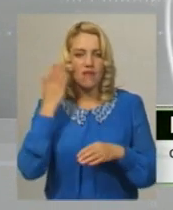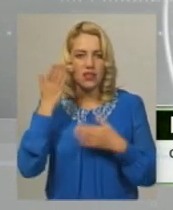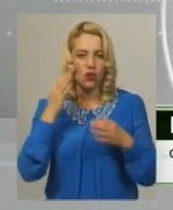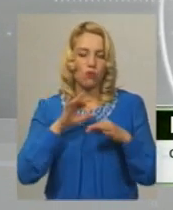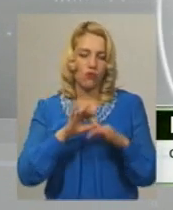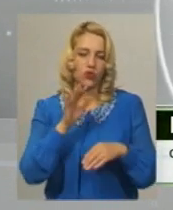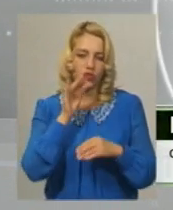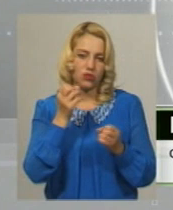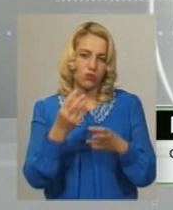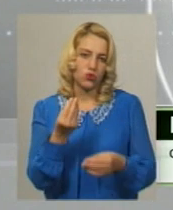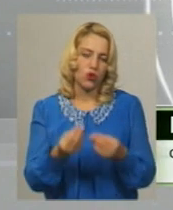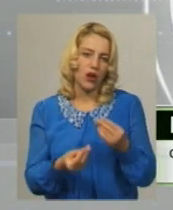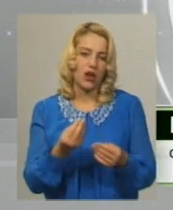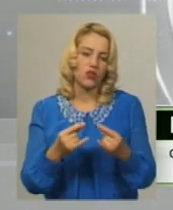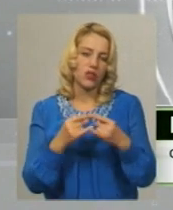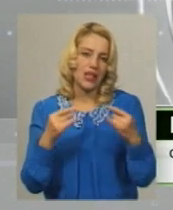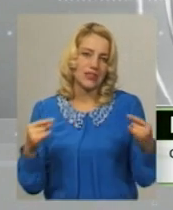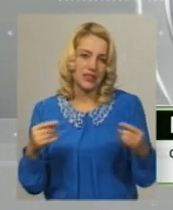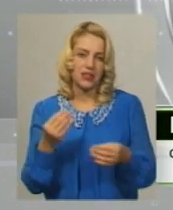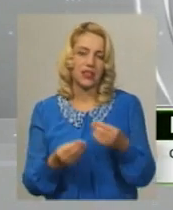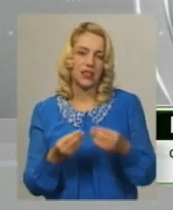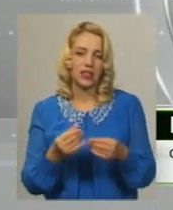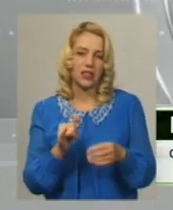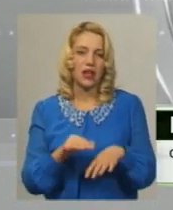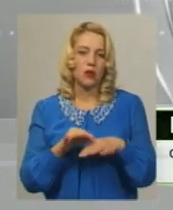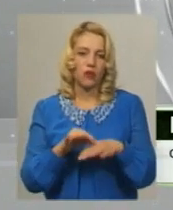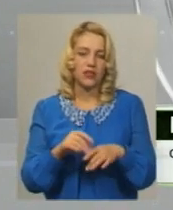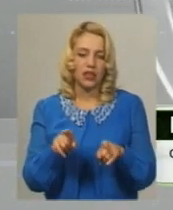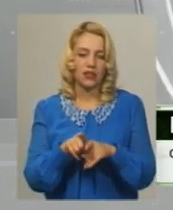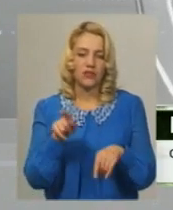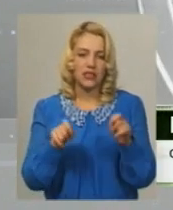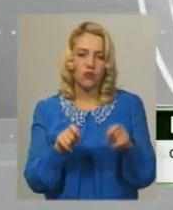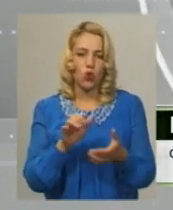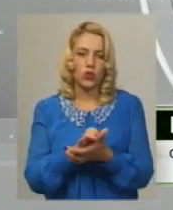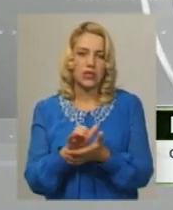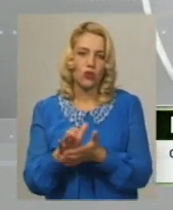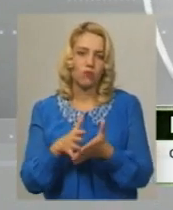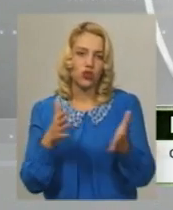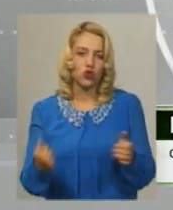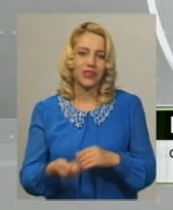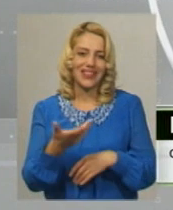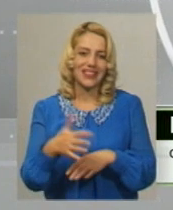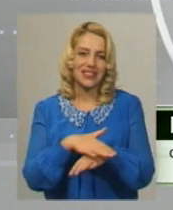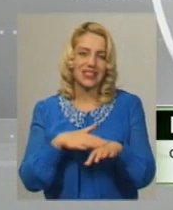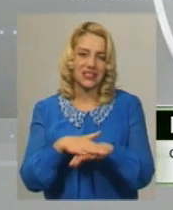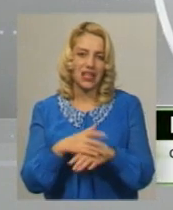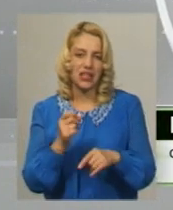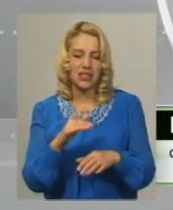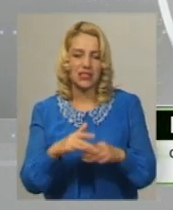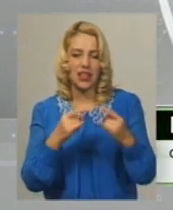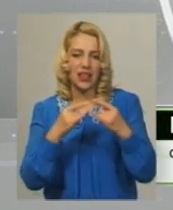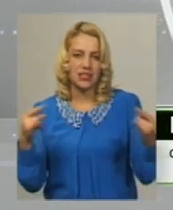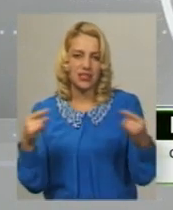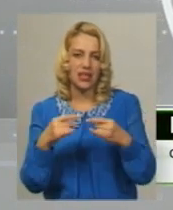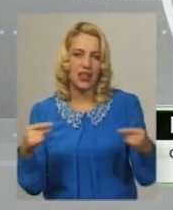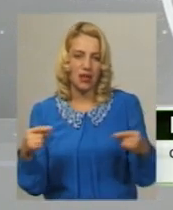просто граючи настільні ігри. Тому вирішили провести такий фестиваль, ознайомити більшу кількість населення саме з настільними іграми, саме з